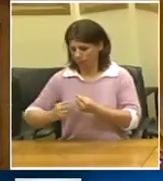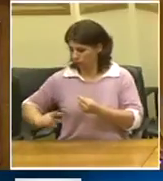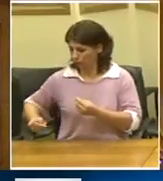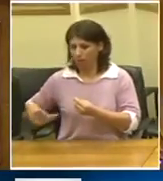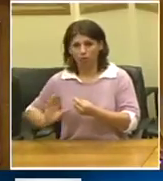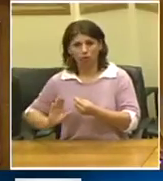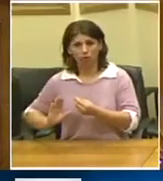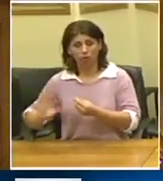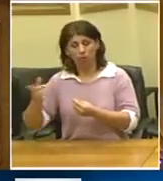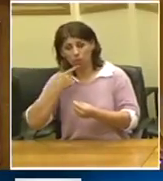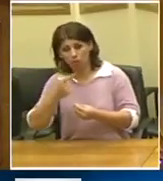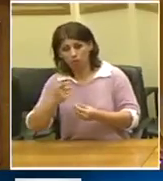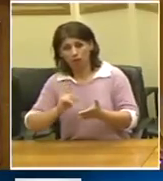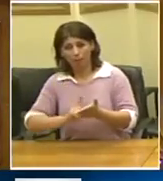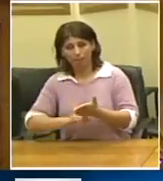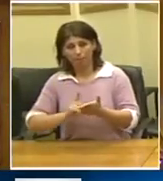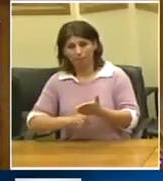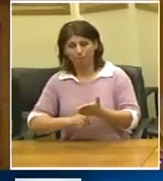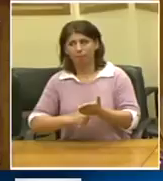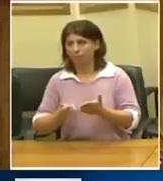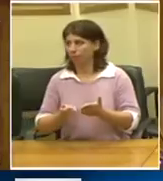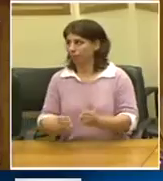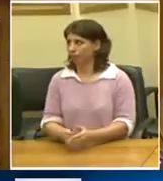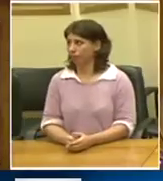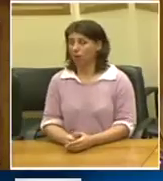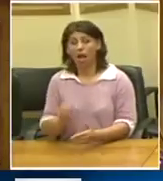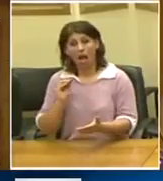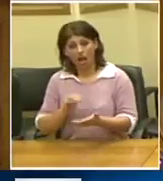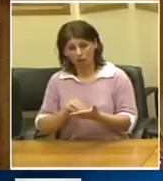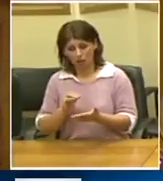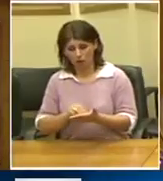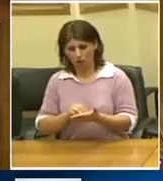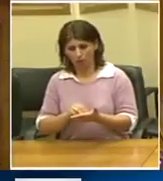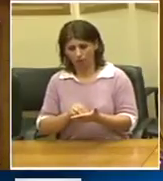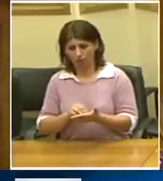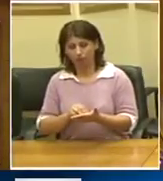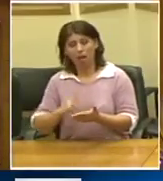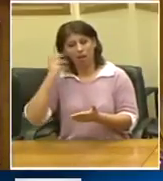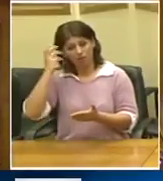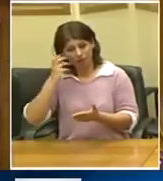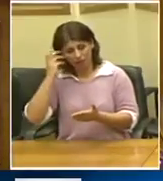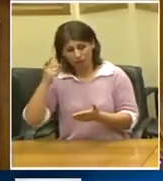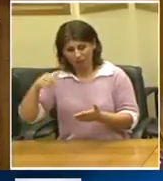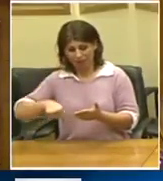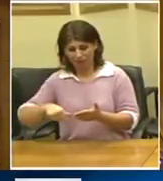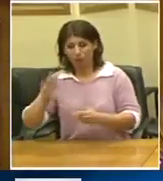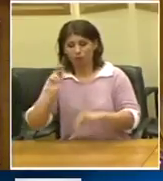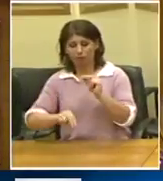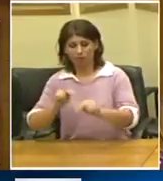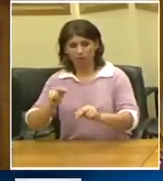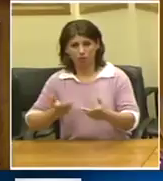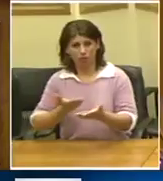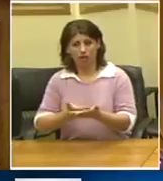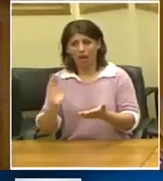οι οποίοι λένε ότι πρέπει να παρέμβει ο στρατός. Όπως επίσης, Φαντάζομαι ότι με τη σημερινή καταψήφιση της πρότασής σας,